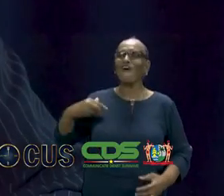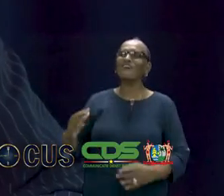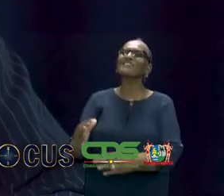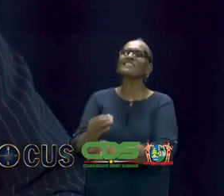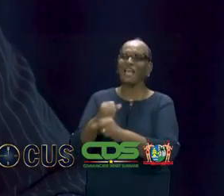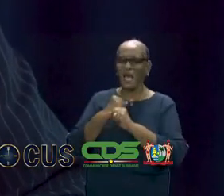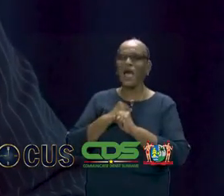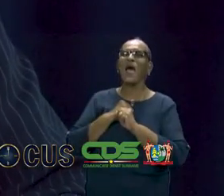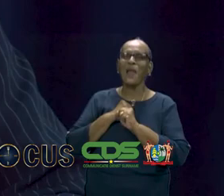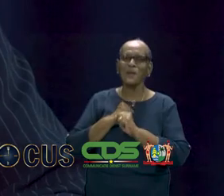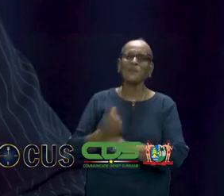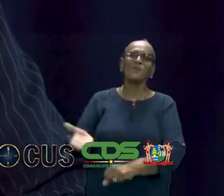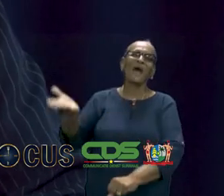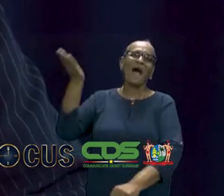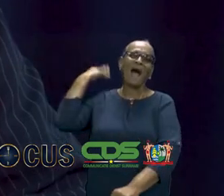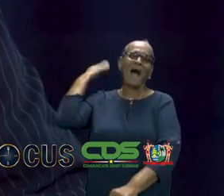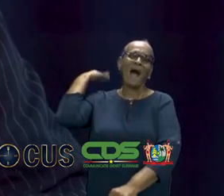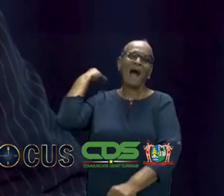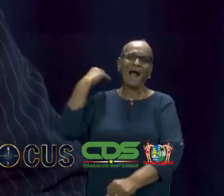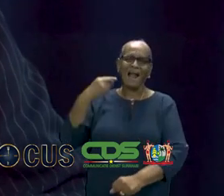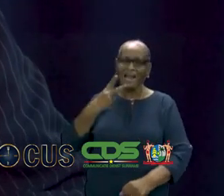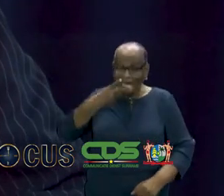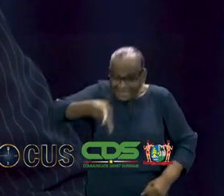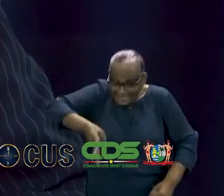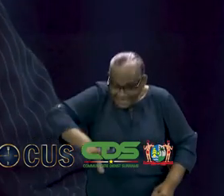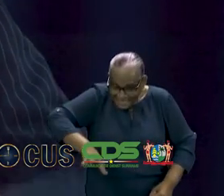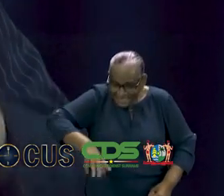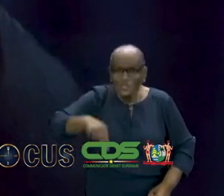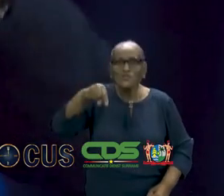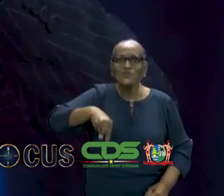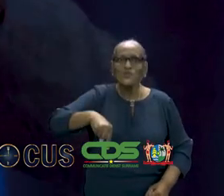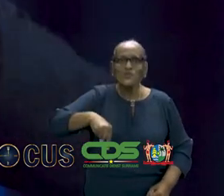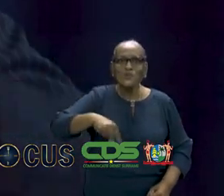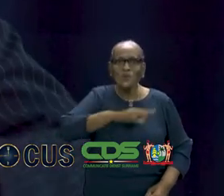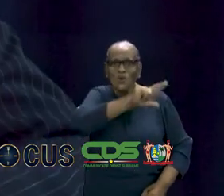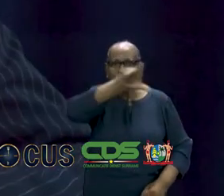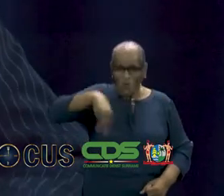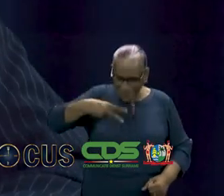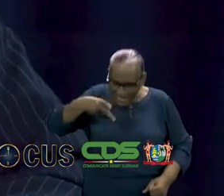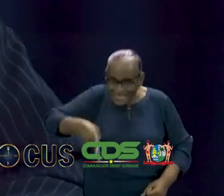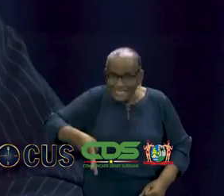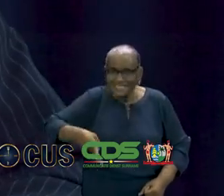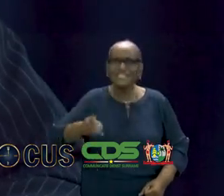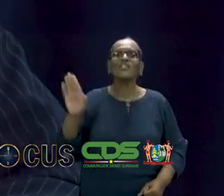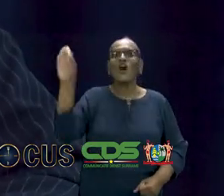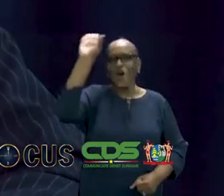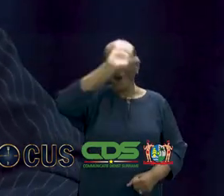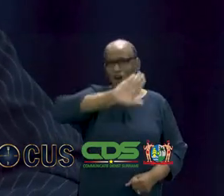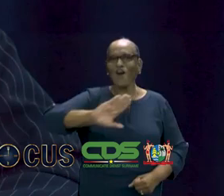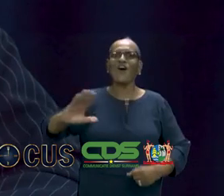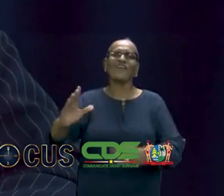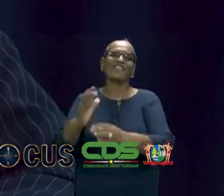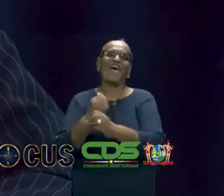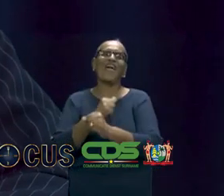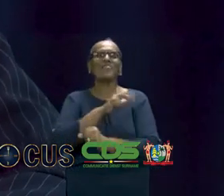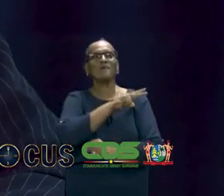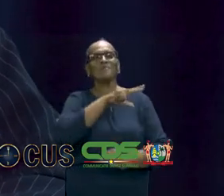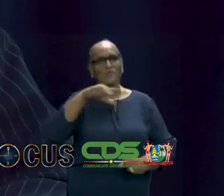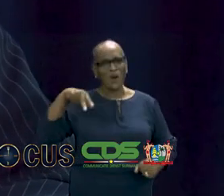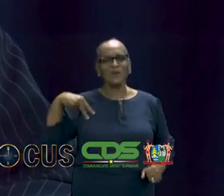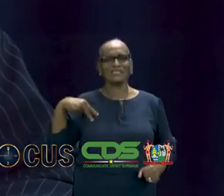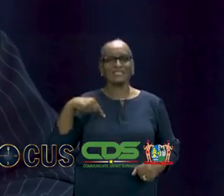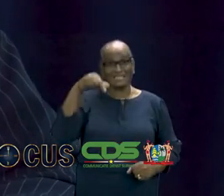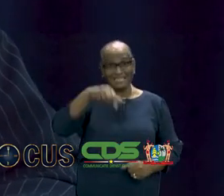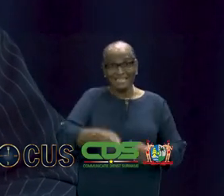niet ontdekt is. En nu ontdekt wordt. Alleen moeten we goed beleid ontwikkelen. En de visie van deze regering is